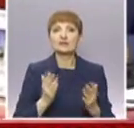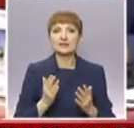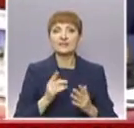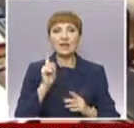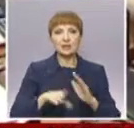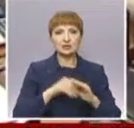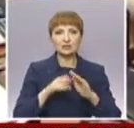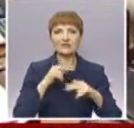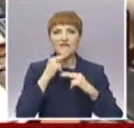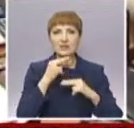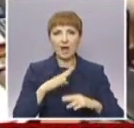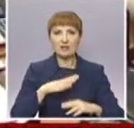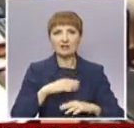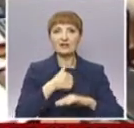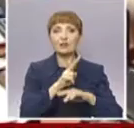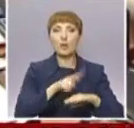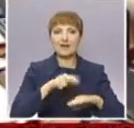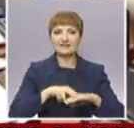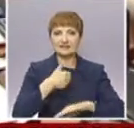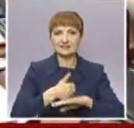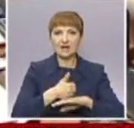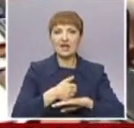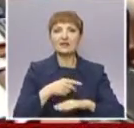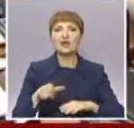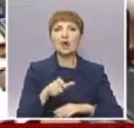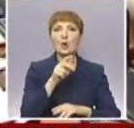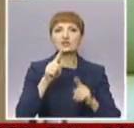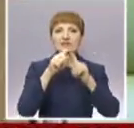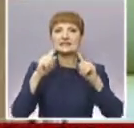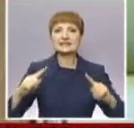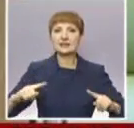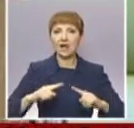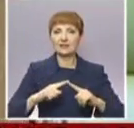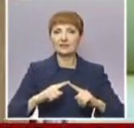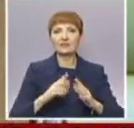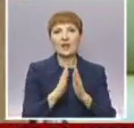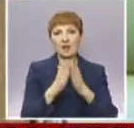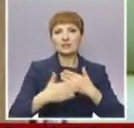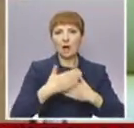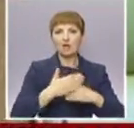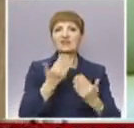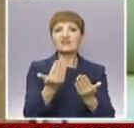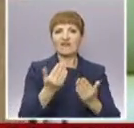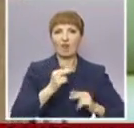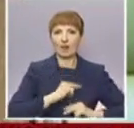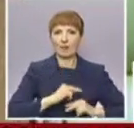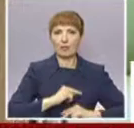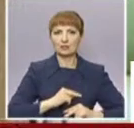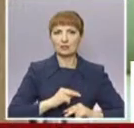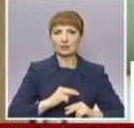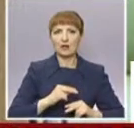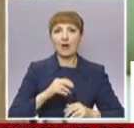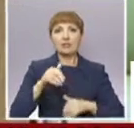депутаты обратили внимание главного полицейского страны на дорожные знаки накажите своих которые он же конкретный рыб на